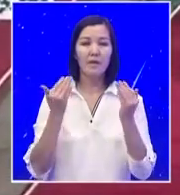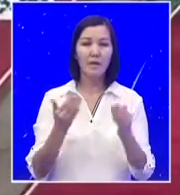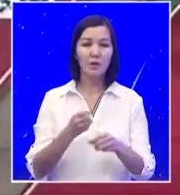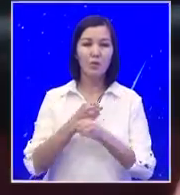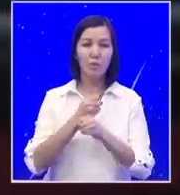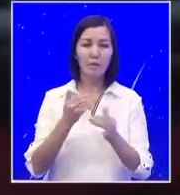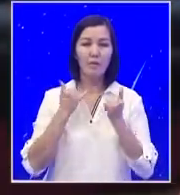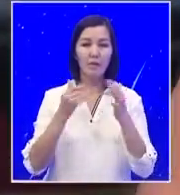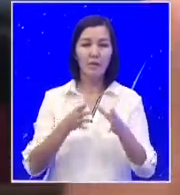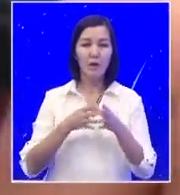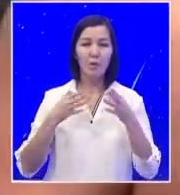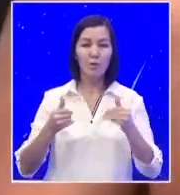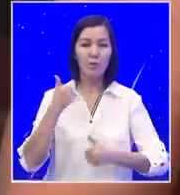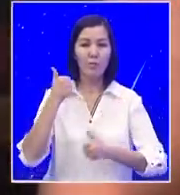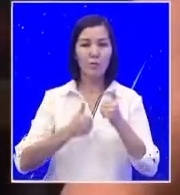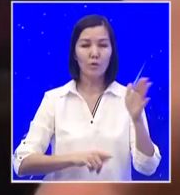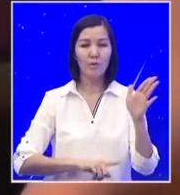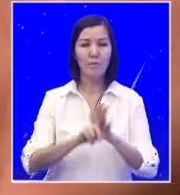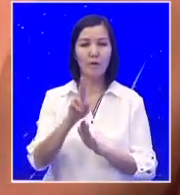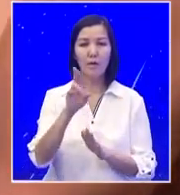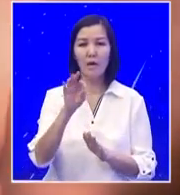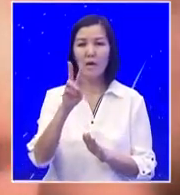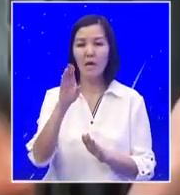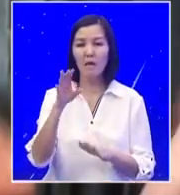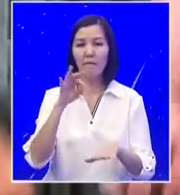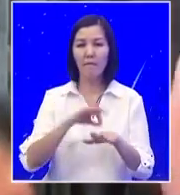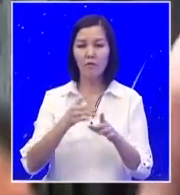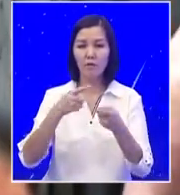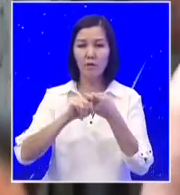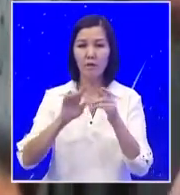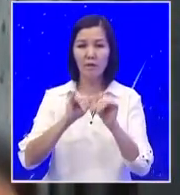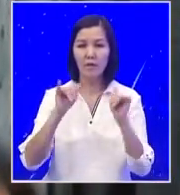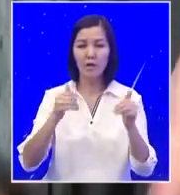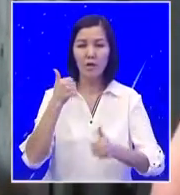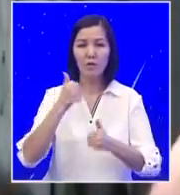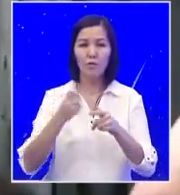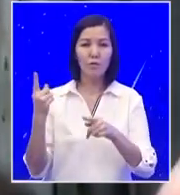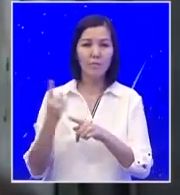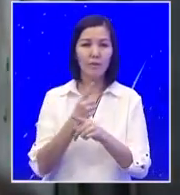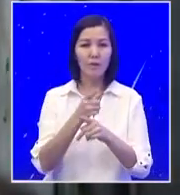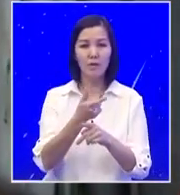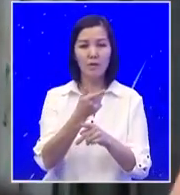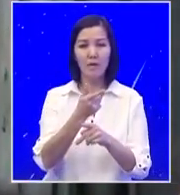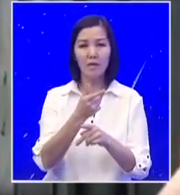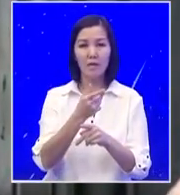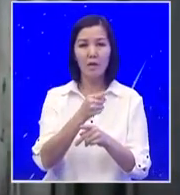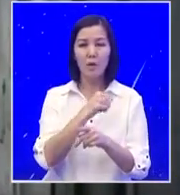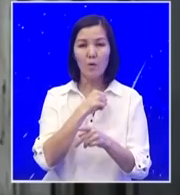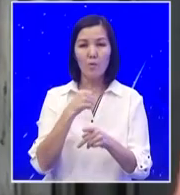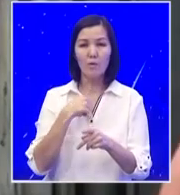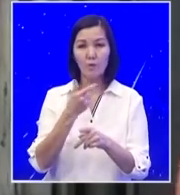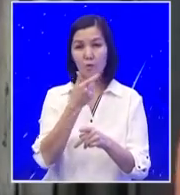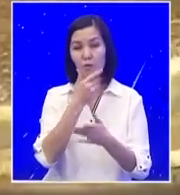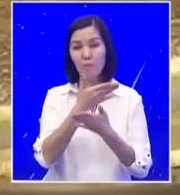арналған көктемгі турнир басталды. Коронавирустың таралу қауіпіне байланысты турнир алғаш рет көрерменсіз өтуде. Дегенмен